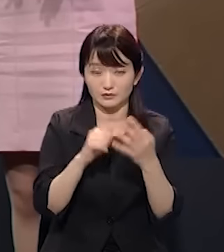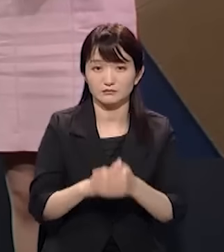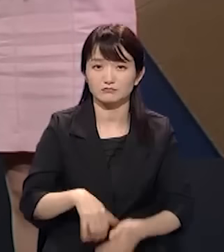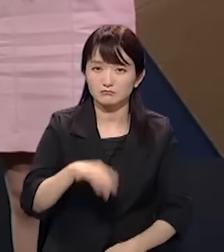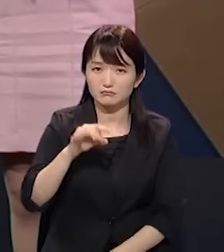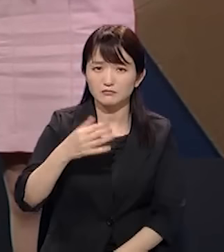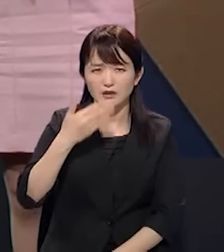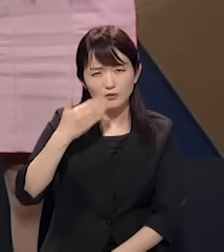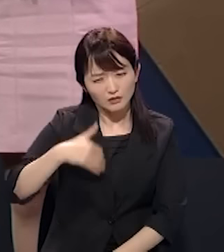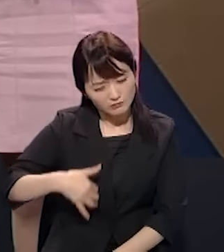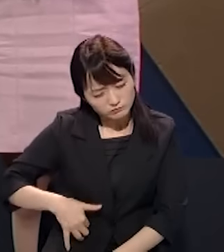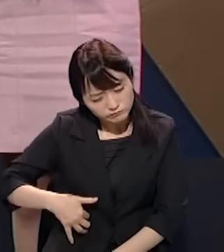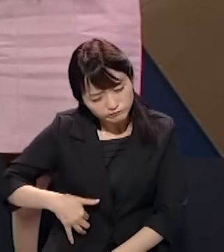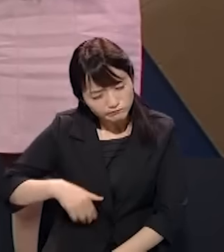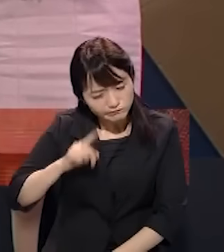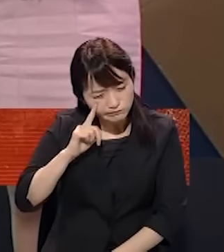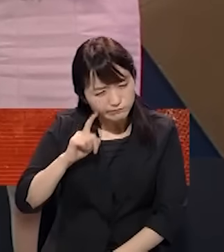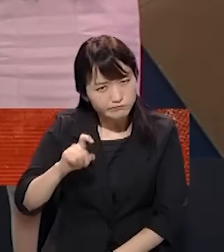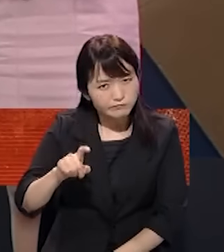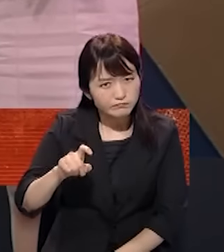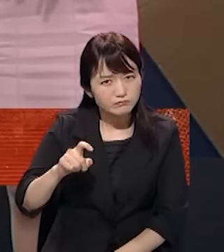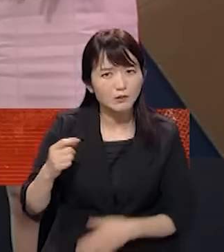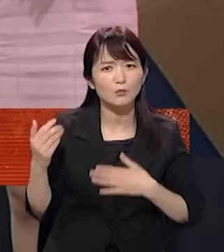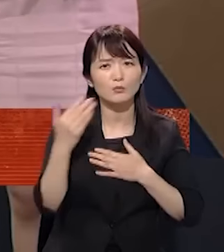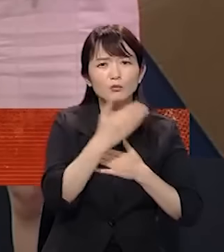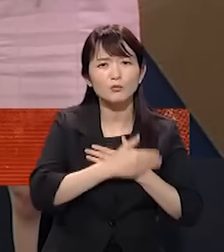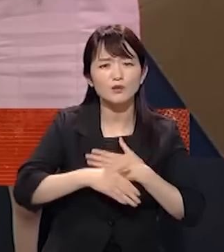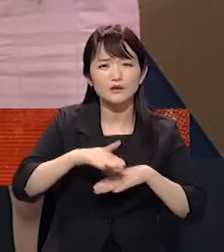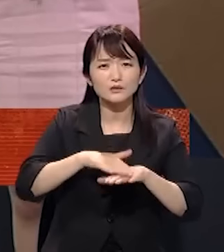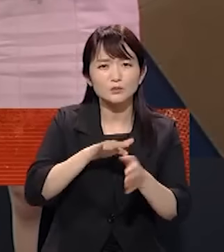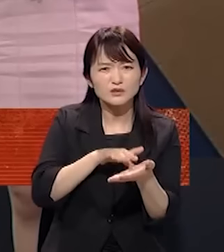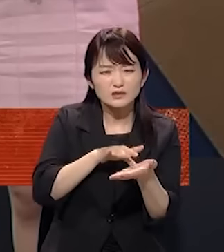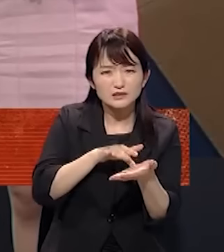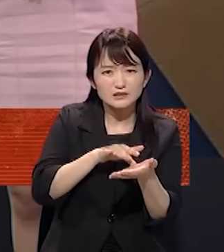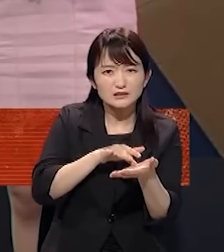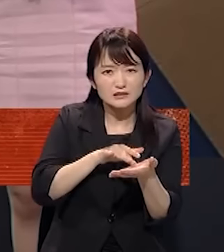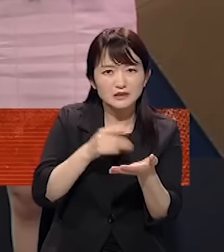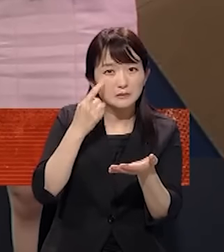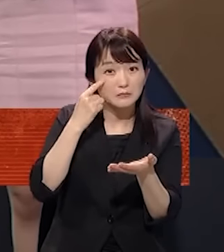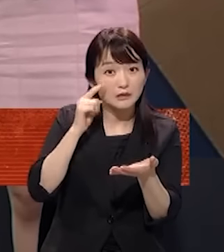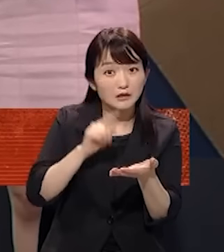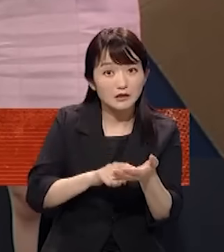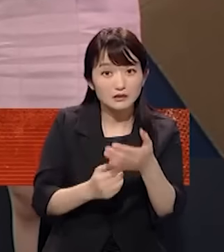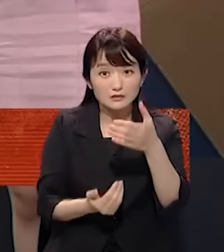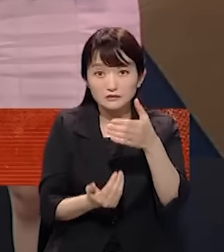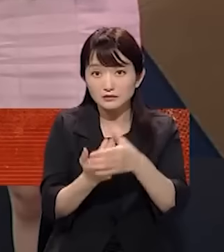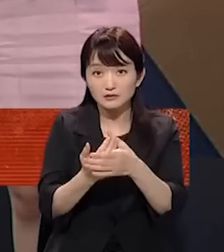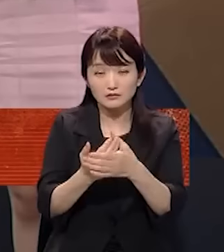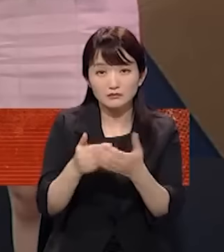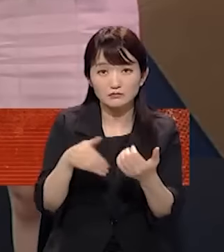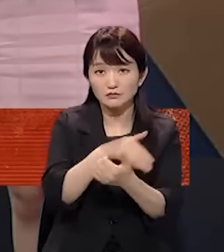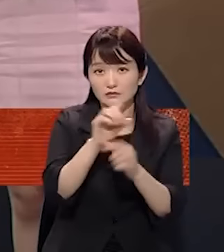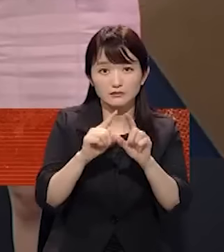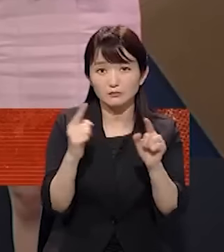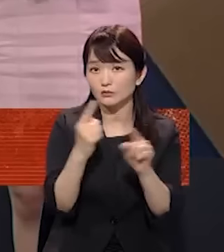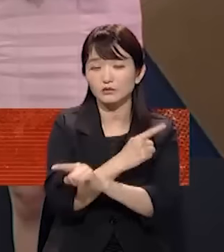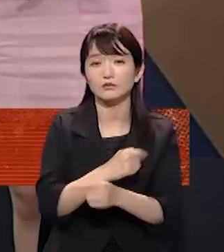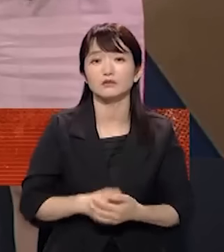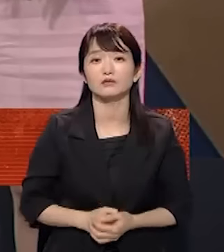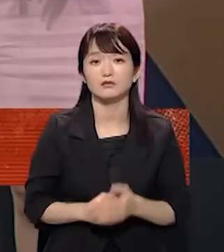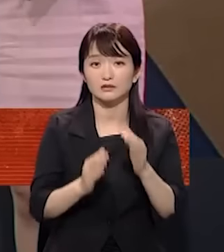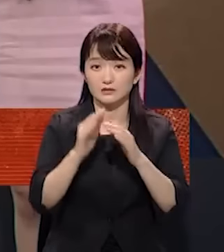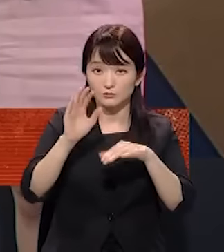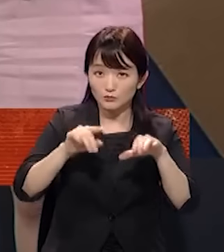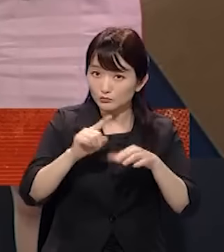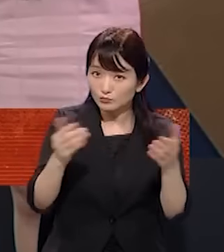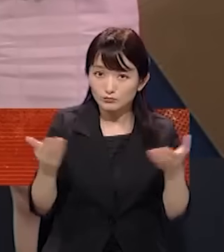처음엔 식중독을 의심했는데 이들의 몸에서 농약 성분이 검출되면서 사건은 반전을 맞습니다 대체이